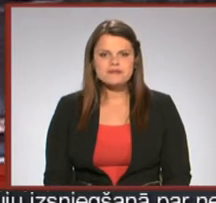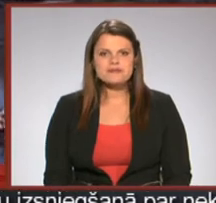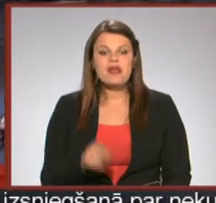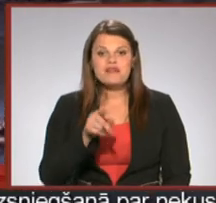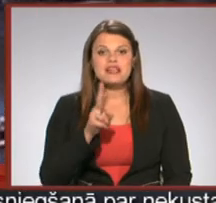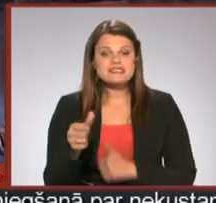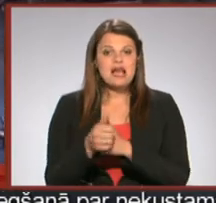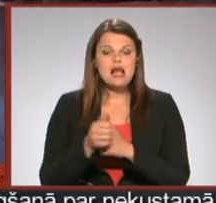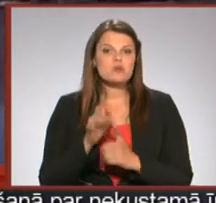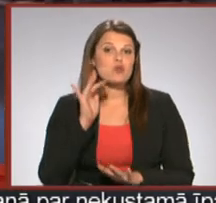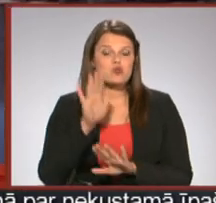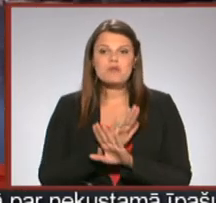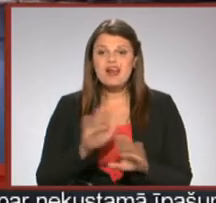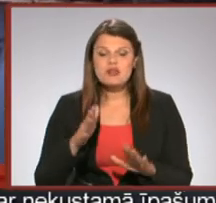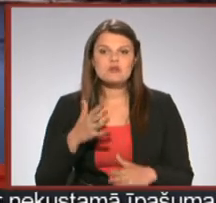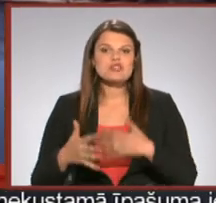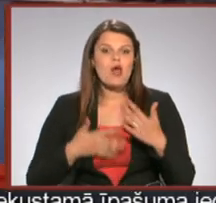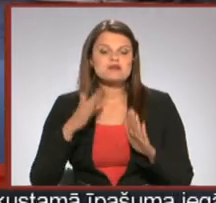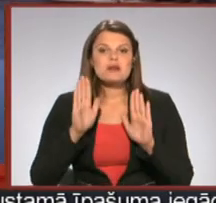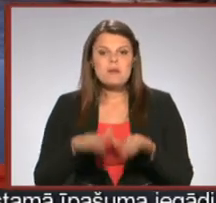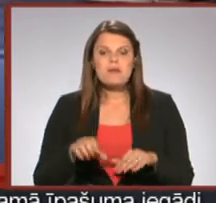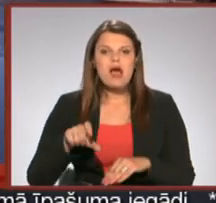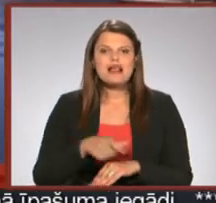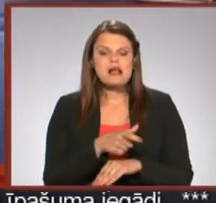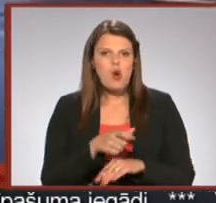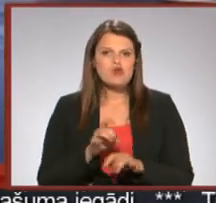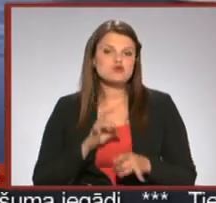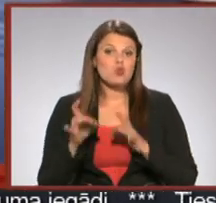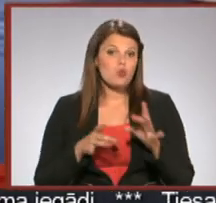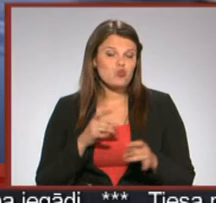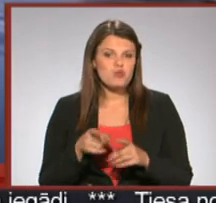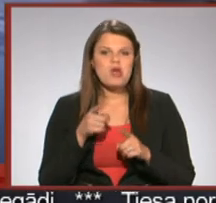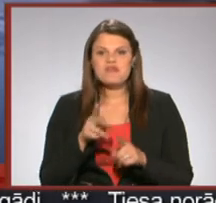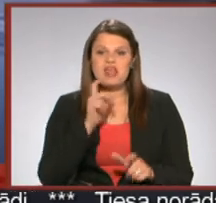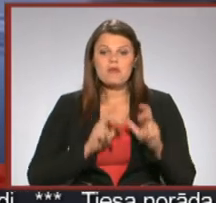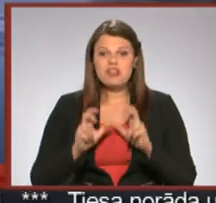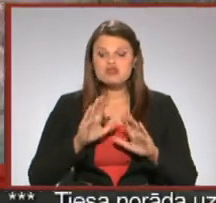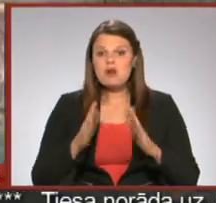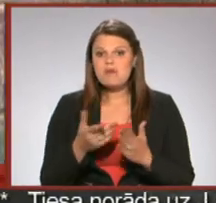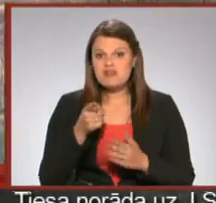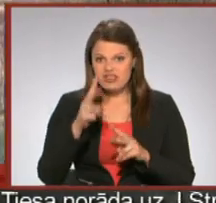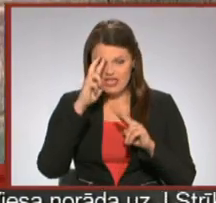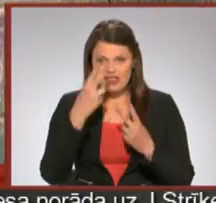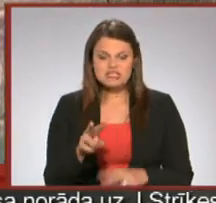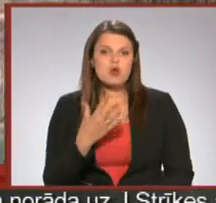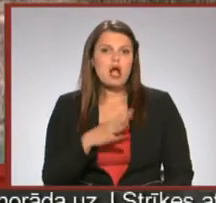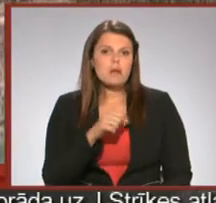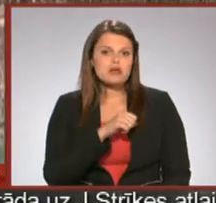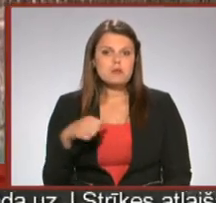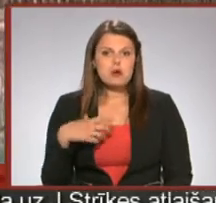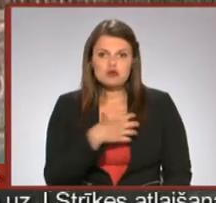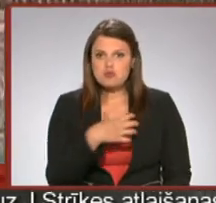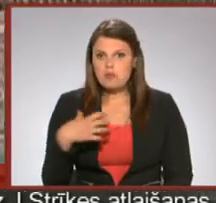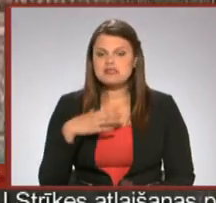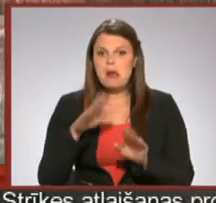Tas, ka kaimiņiem turpmāk nebūs jāuztrauc par Gaujas untumiem, Upmaliešiem neskauž, vien viņi nekādi nesaprot, kāpēc pašu